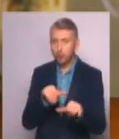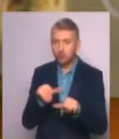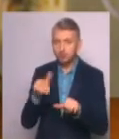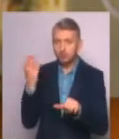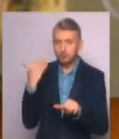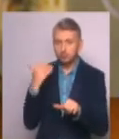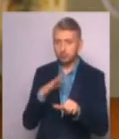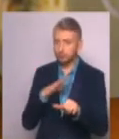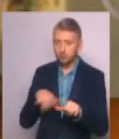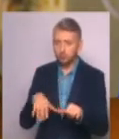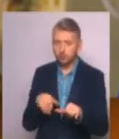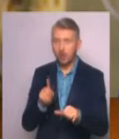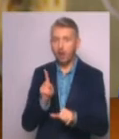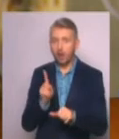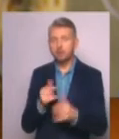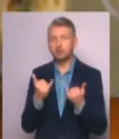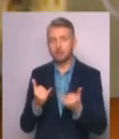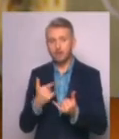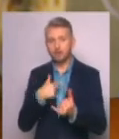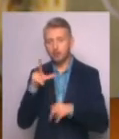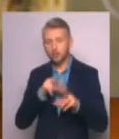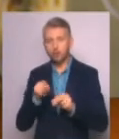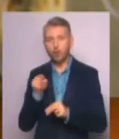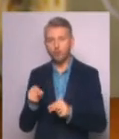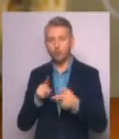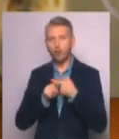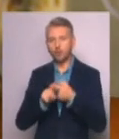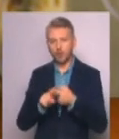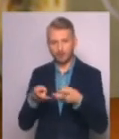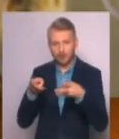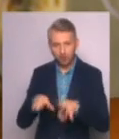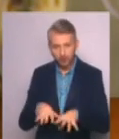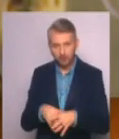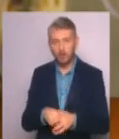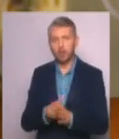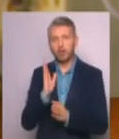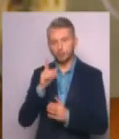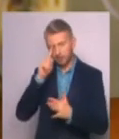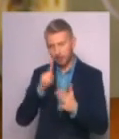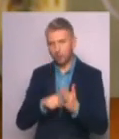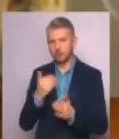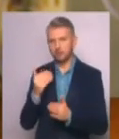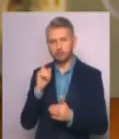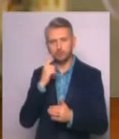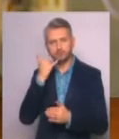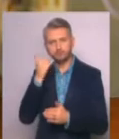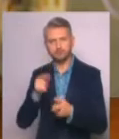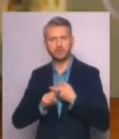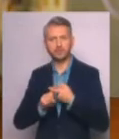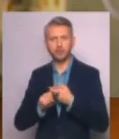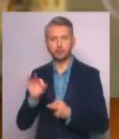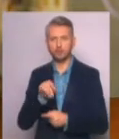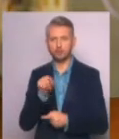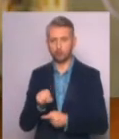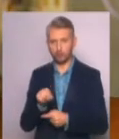подібними проханнями. Однак зараз, я дуже сподіваюся, що ви контакти ваші залишили. Будьте переконані, з вами зв'яжуться саме з приводу